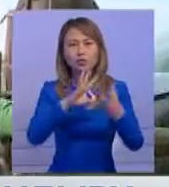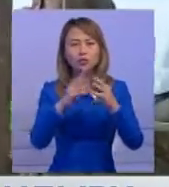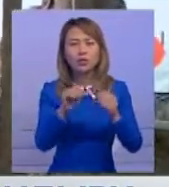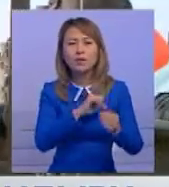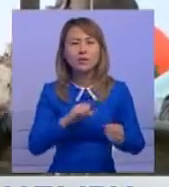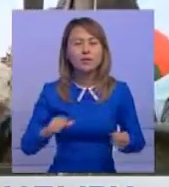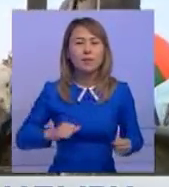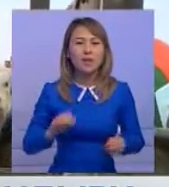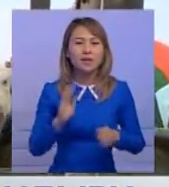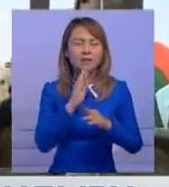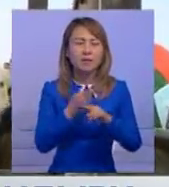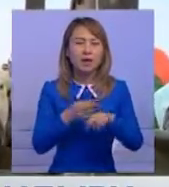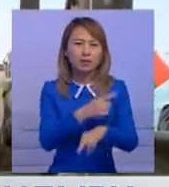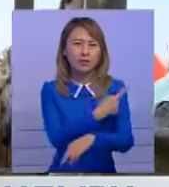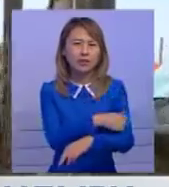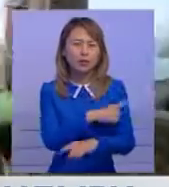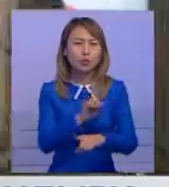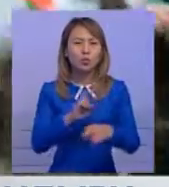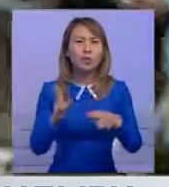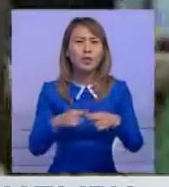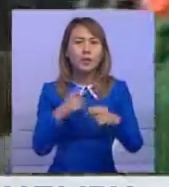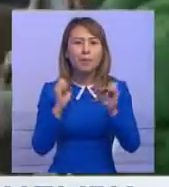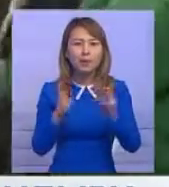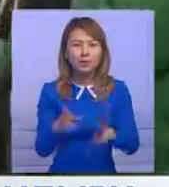бұл ветеринарлық қауіпсіздік үшін керек.